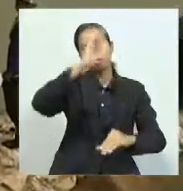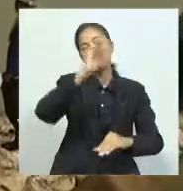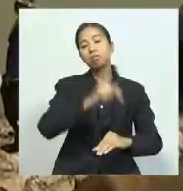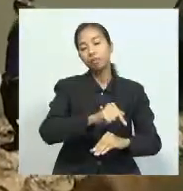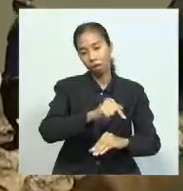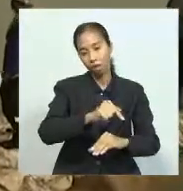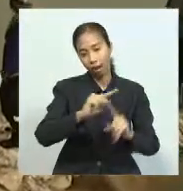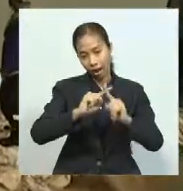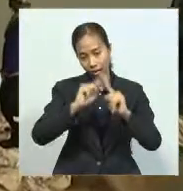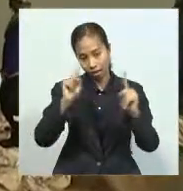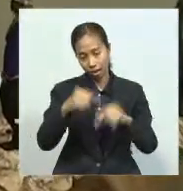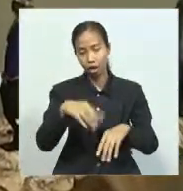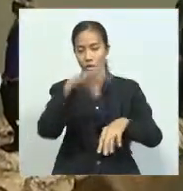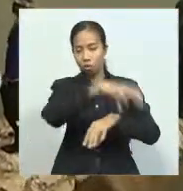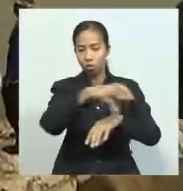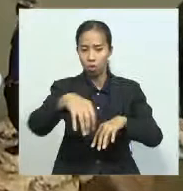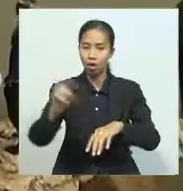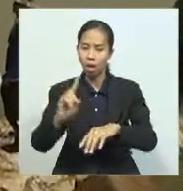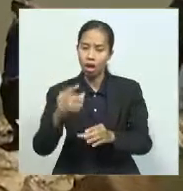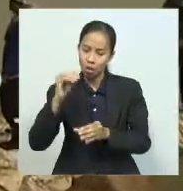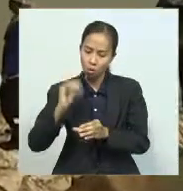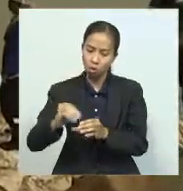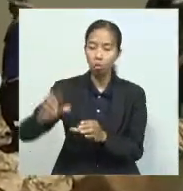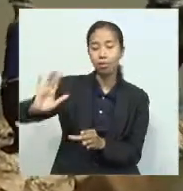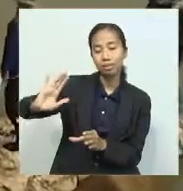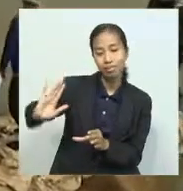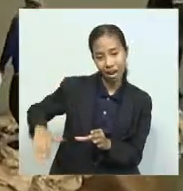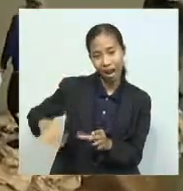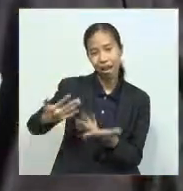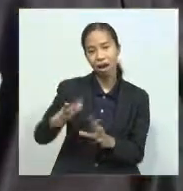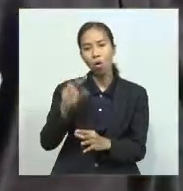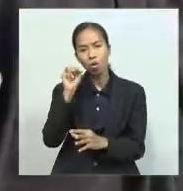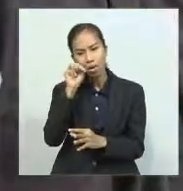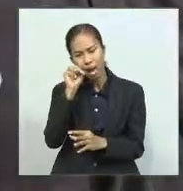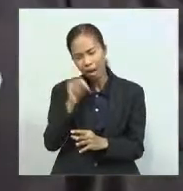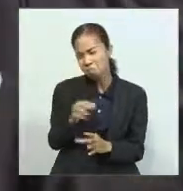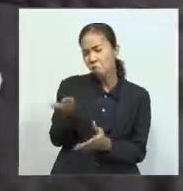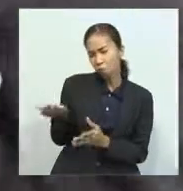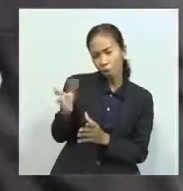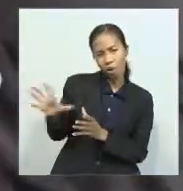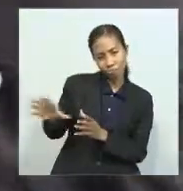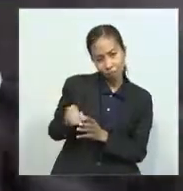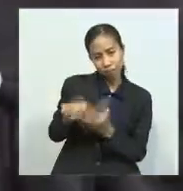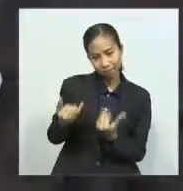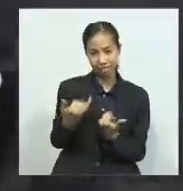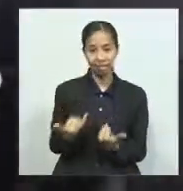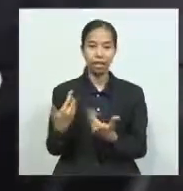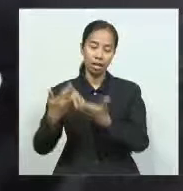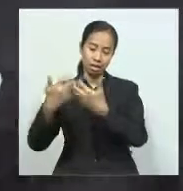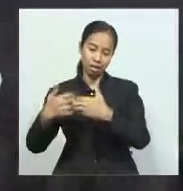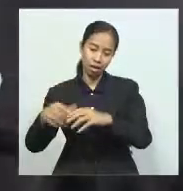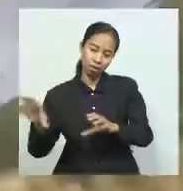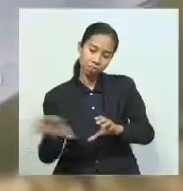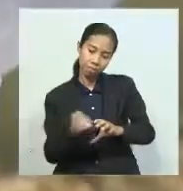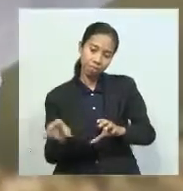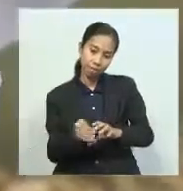าหากพื้นที่ใดเพาะปลูกล่าช้ากว่ากำหนดนะครับแล้วจะต้องใช้น้ำทางชลประทานจังหวัดก็เตรียมเครื่องสูบน้ำของกรมชล